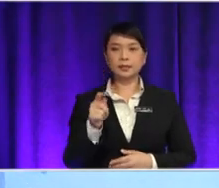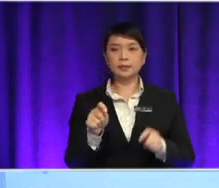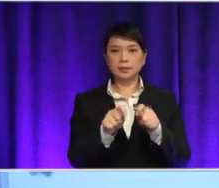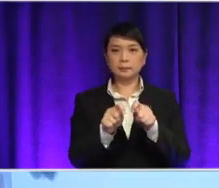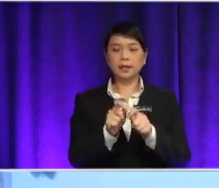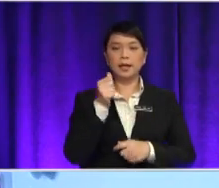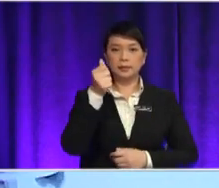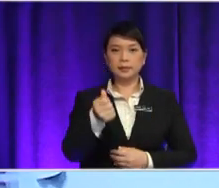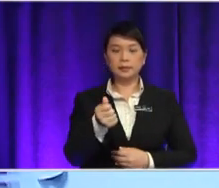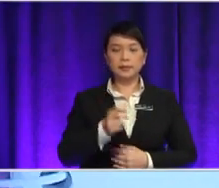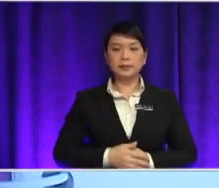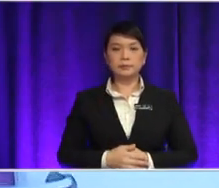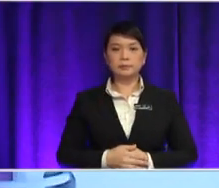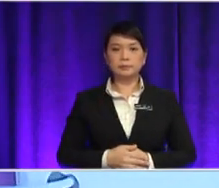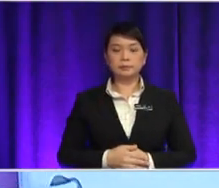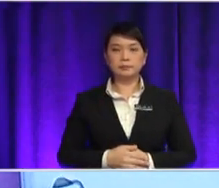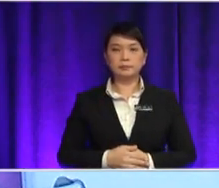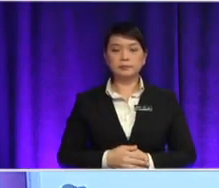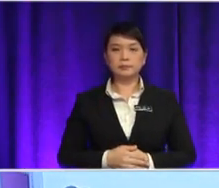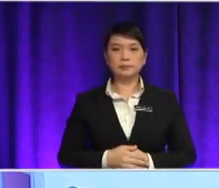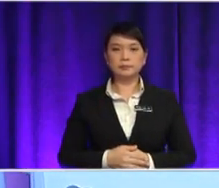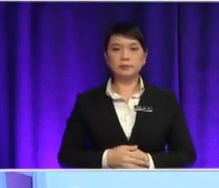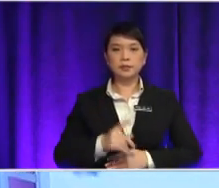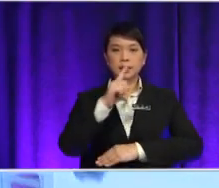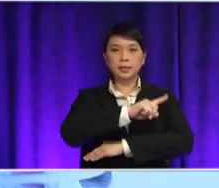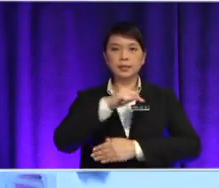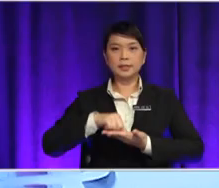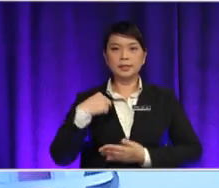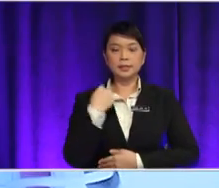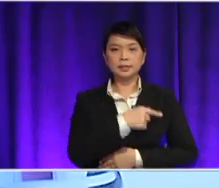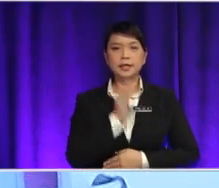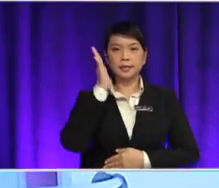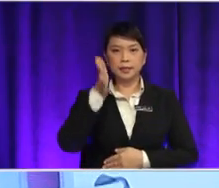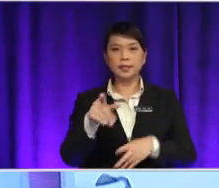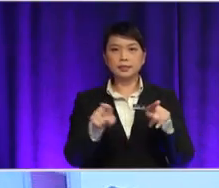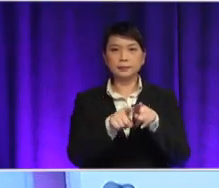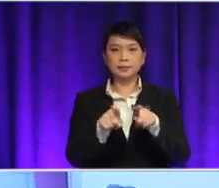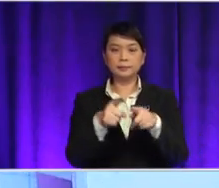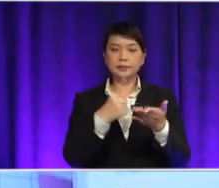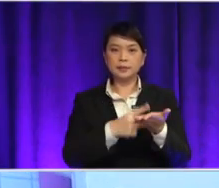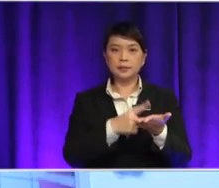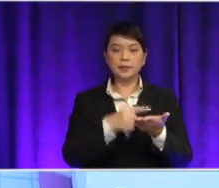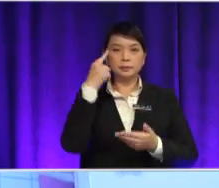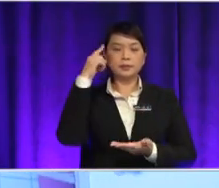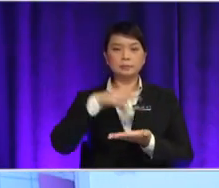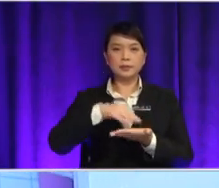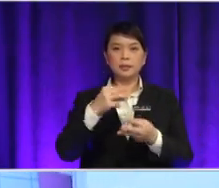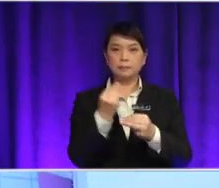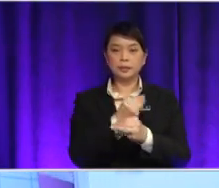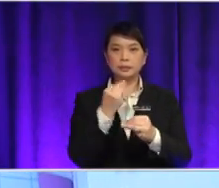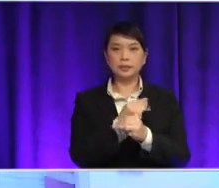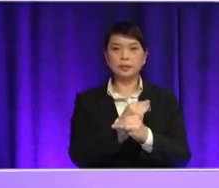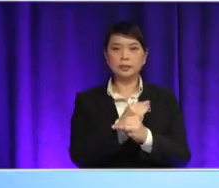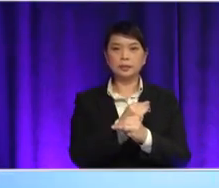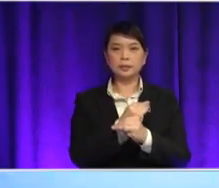bagi slot menengah atas di Didik TV KPM. Hari ini kita akan sama-sama membincangkan mata pelajaran matematik topik